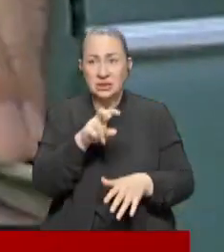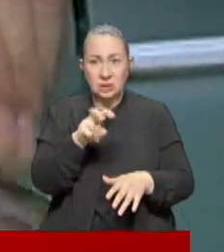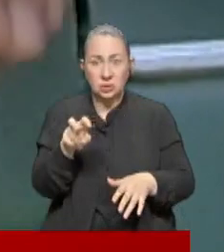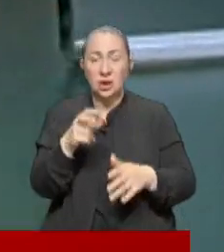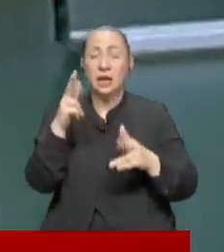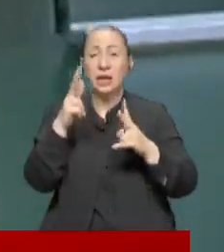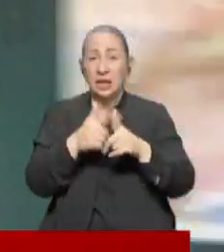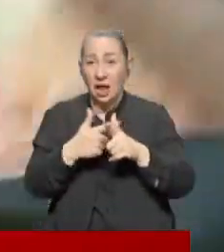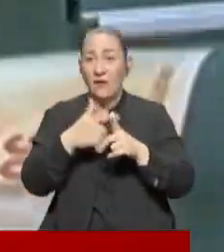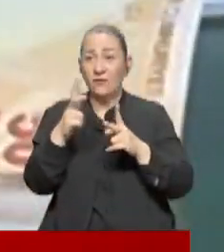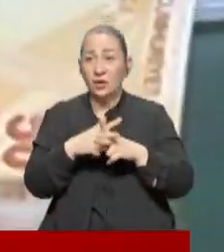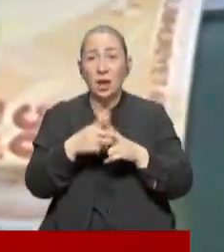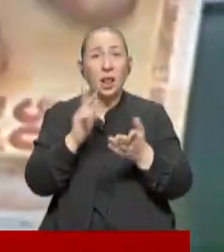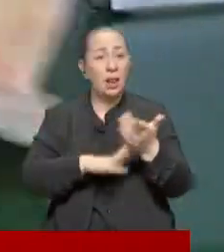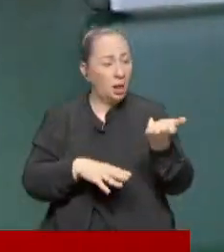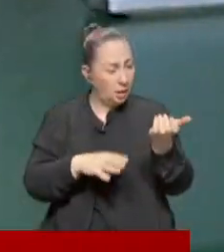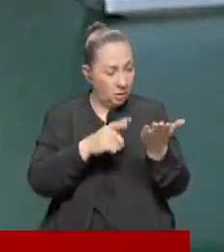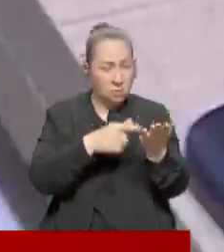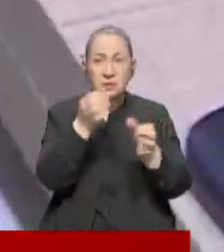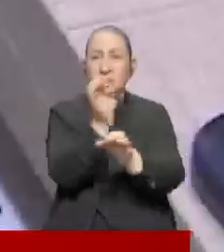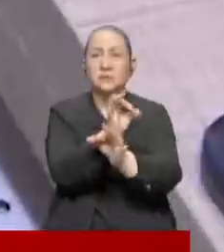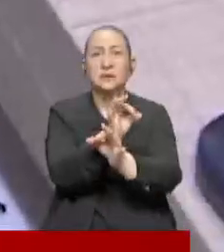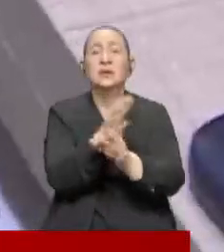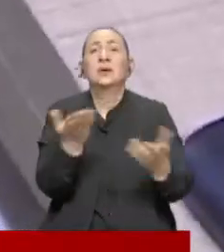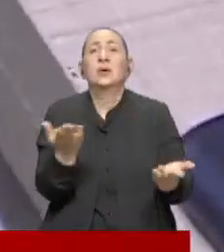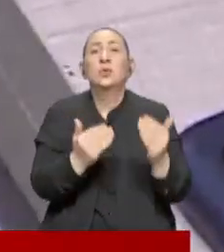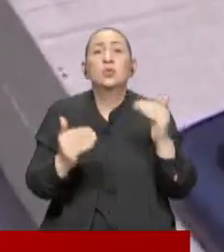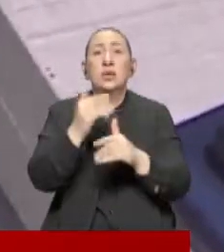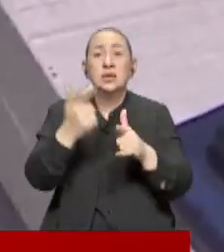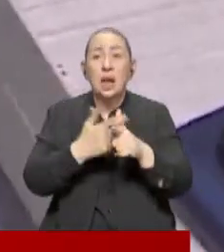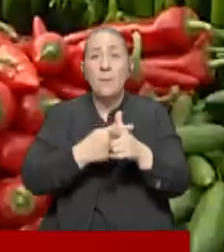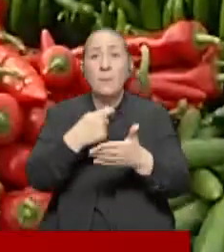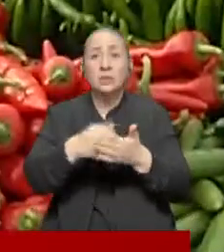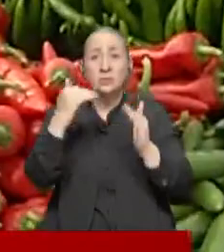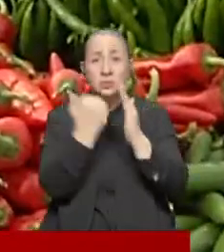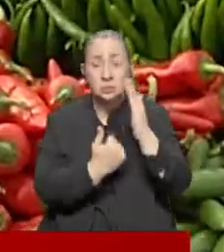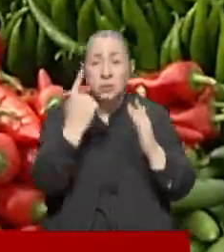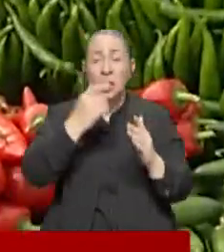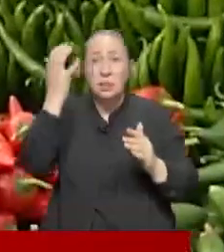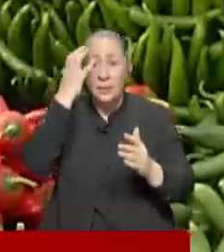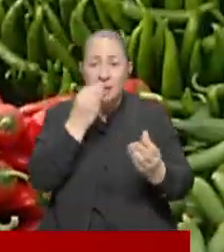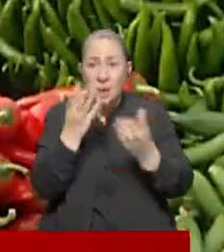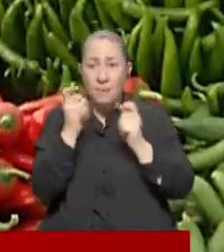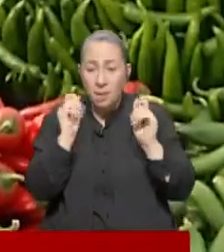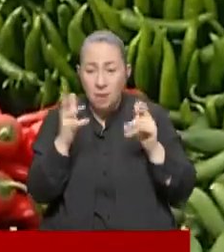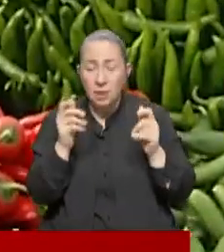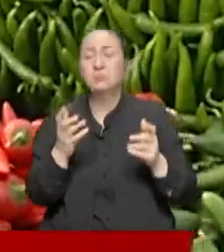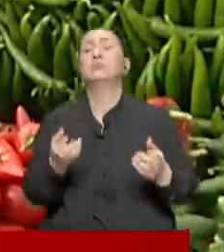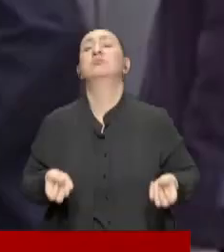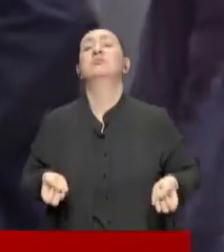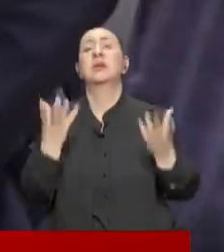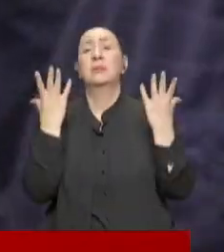Kira ve faturalardan elinde kalan bir hiç oldu. Yüksek kiralar, düşük maaşlar yüzünden temel gıdada pahalı olunca